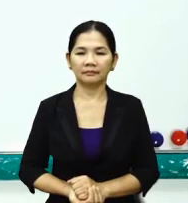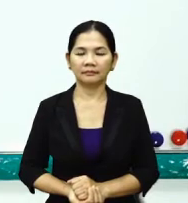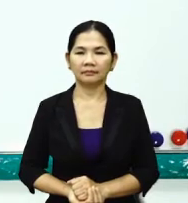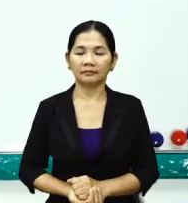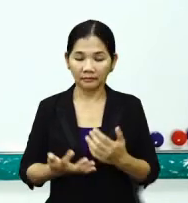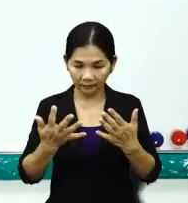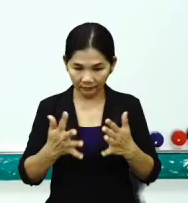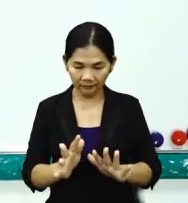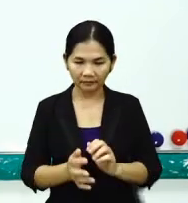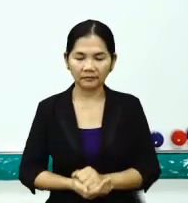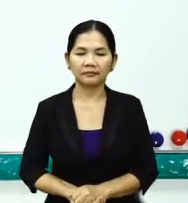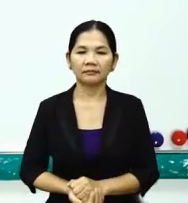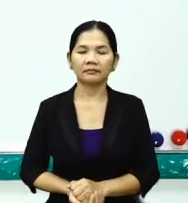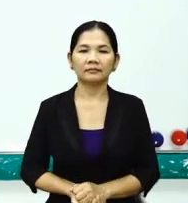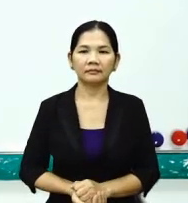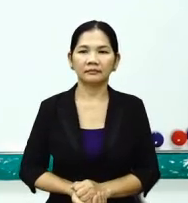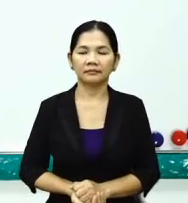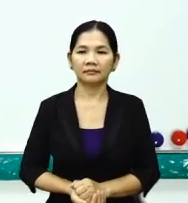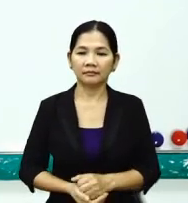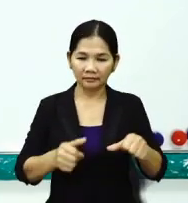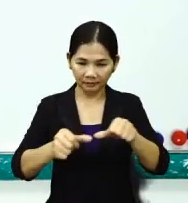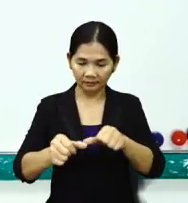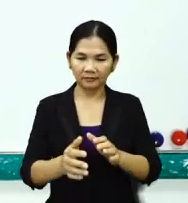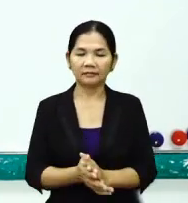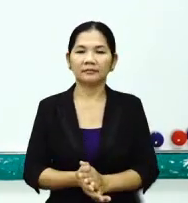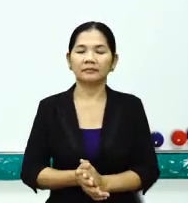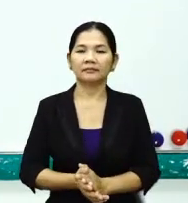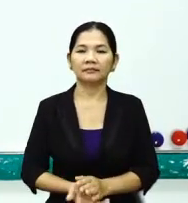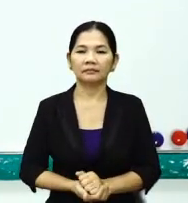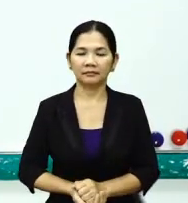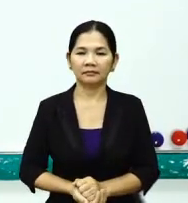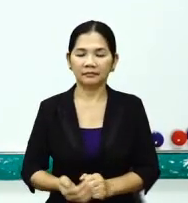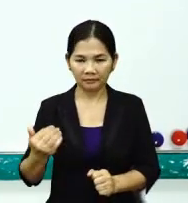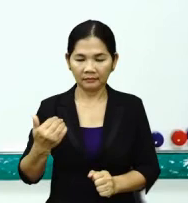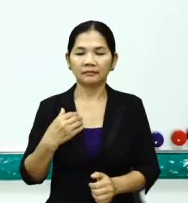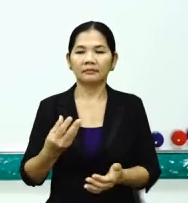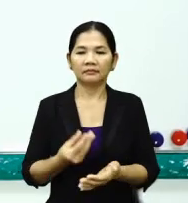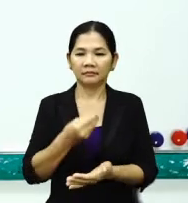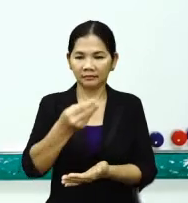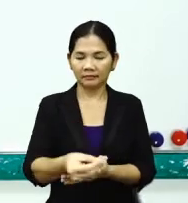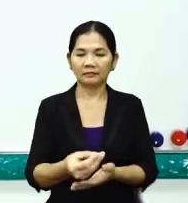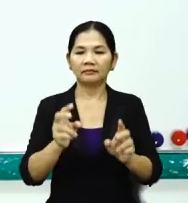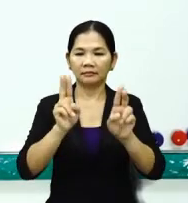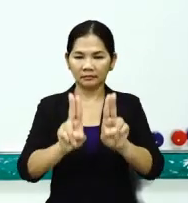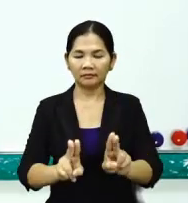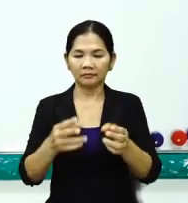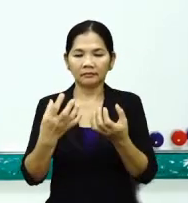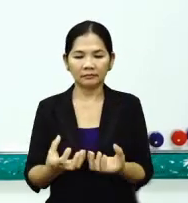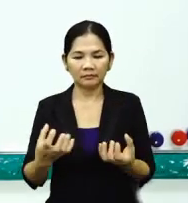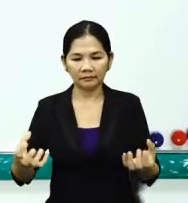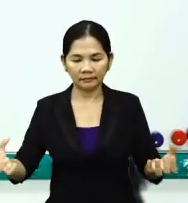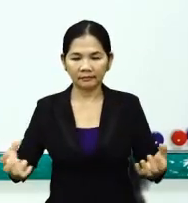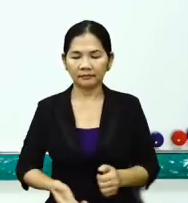Rồi nè con. Chà, bà rùi hái đọc clear. Nâng tính ấy vắn.